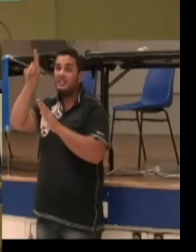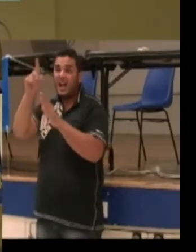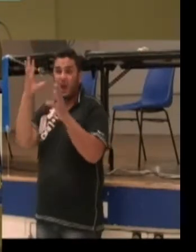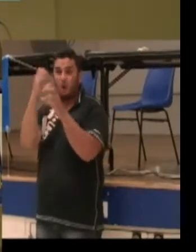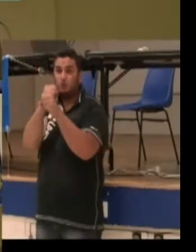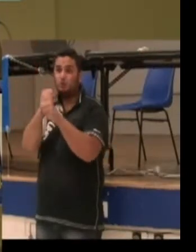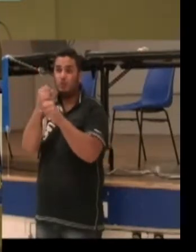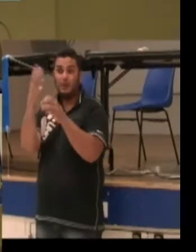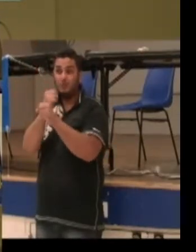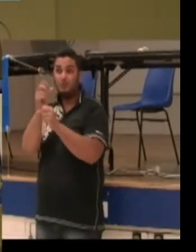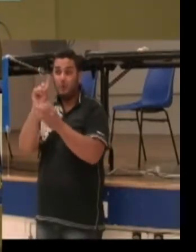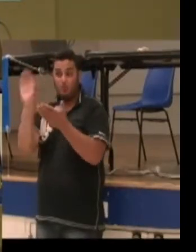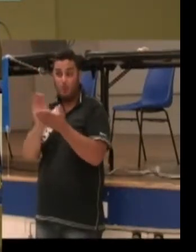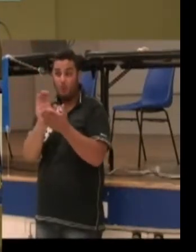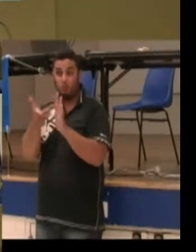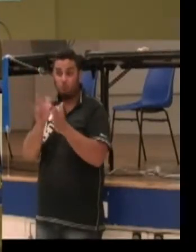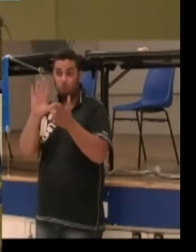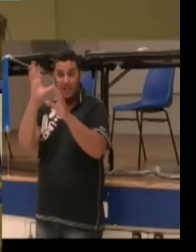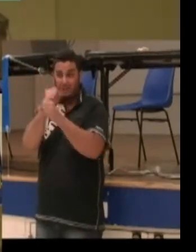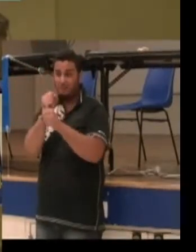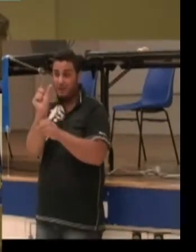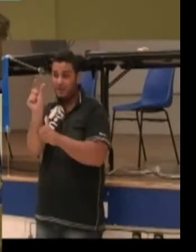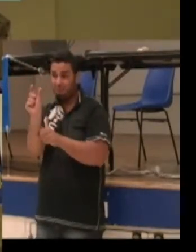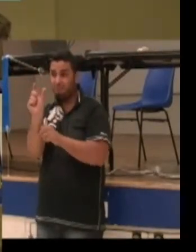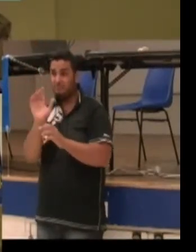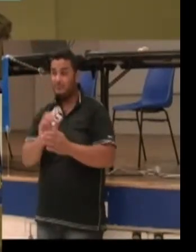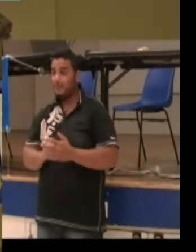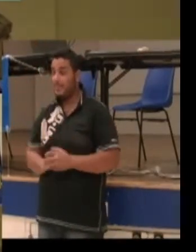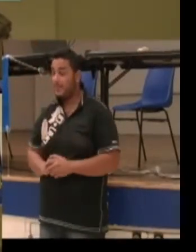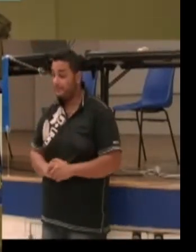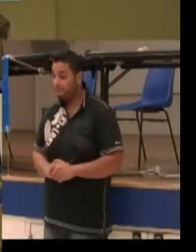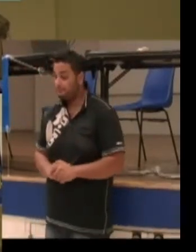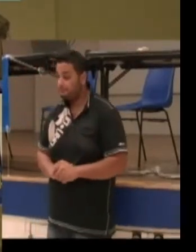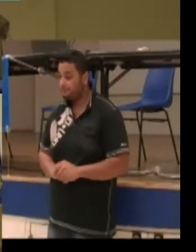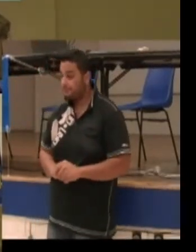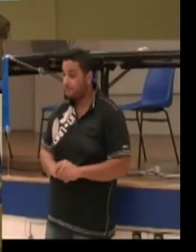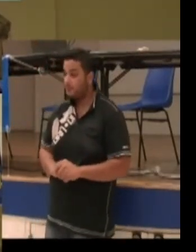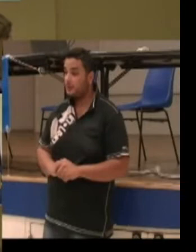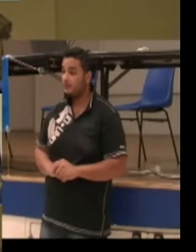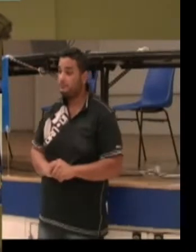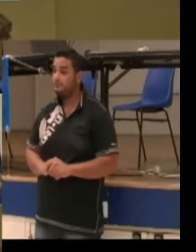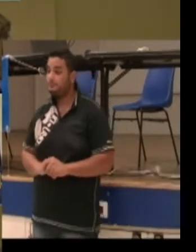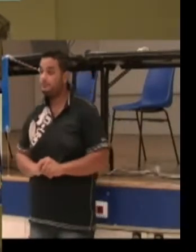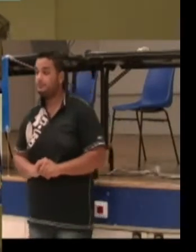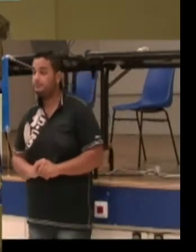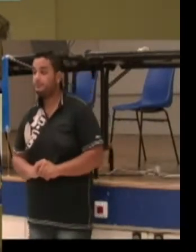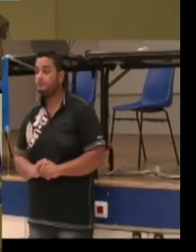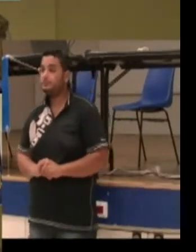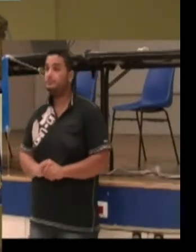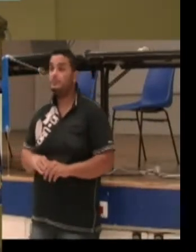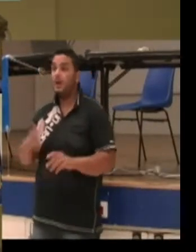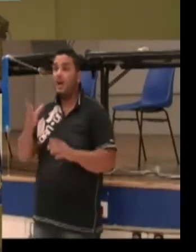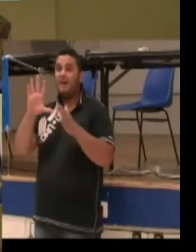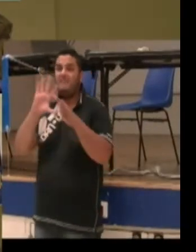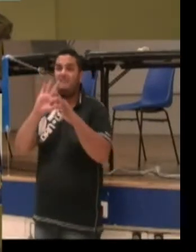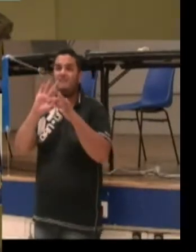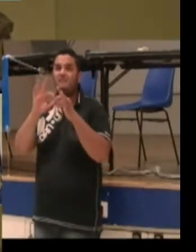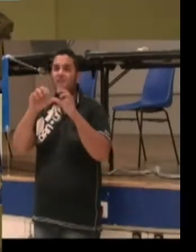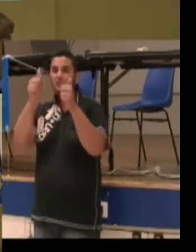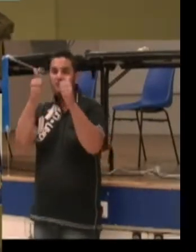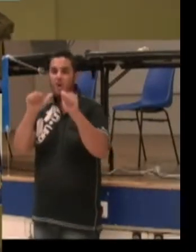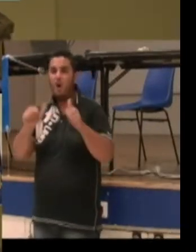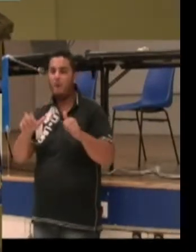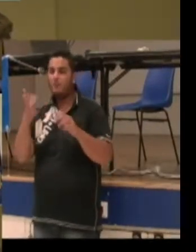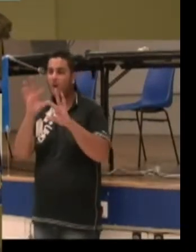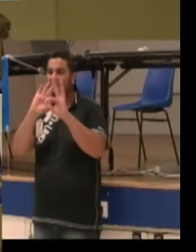Iyyaka nasta'in, mais ulama vous disent Iyyaka na'budu, déjà dans la forme, hein, la forme de la phrase, il dit